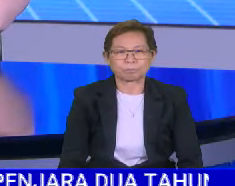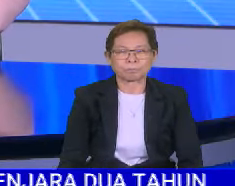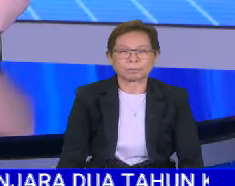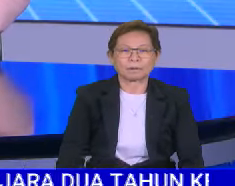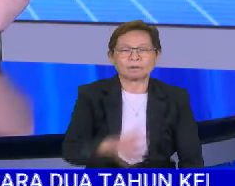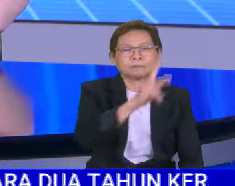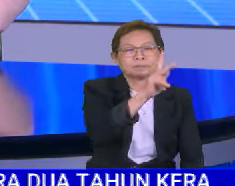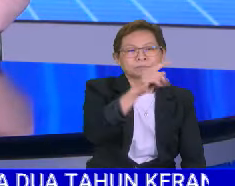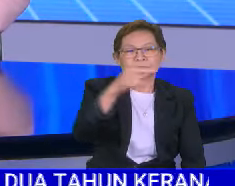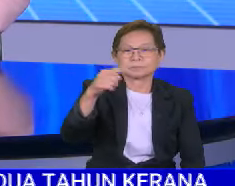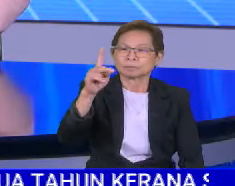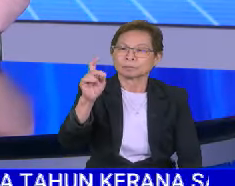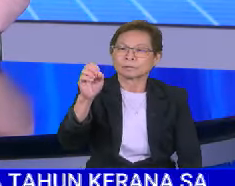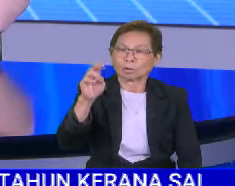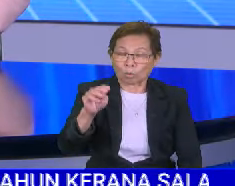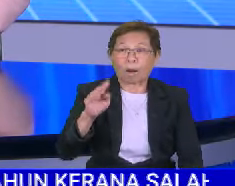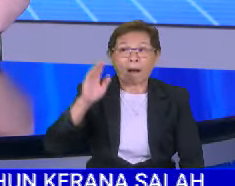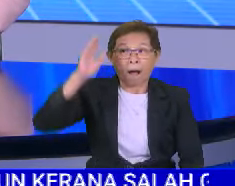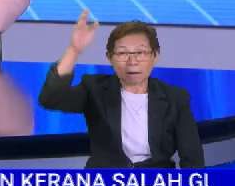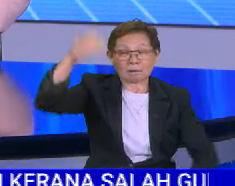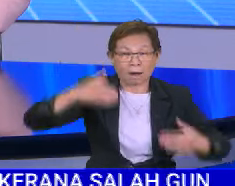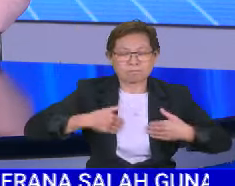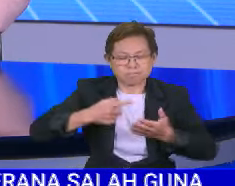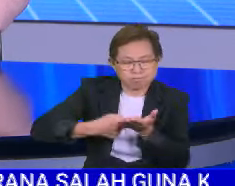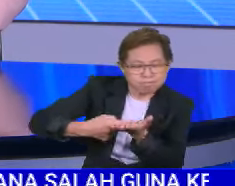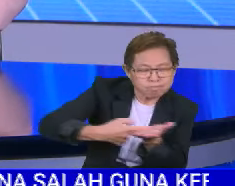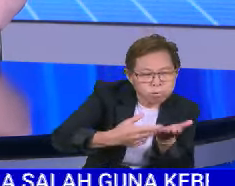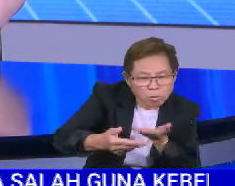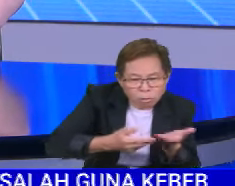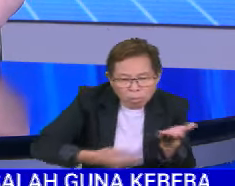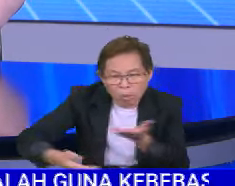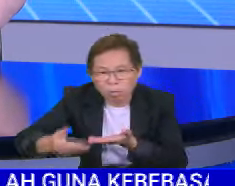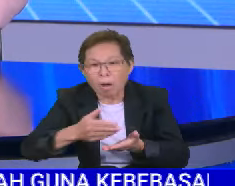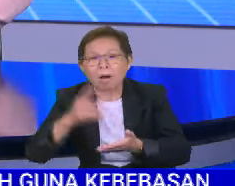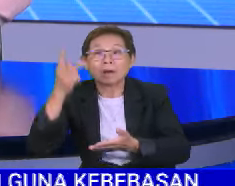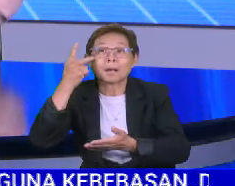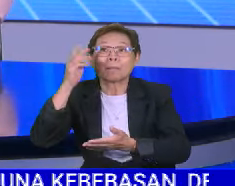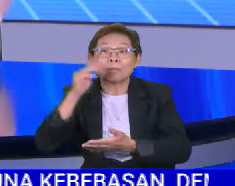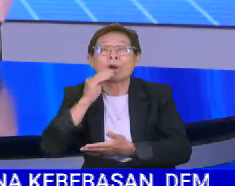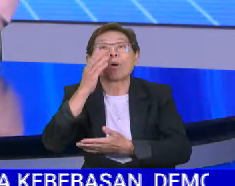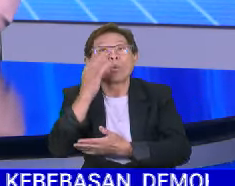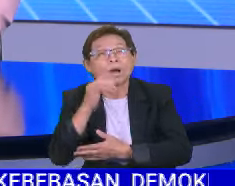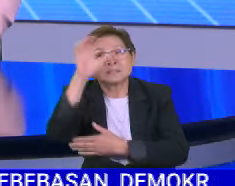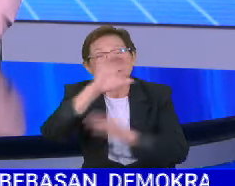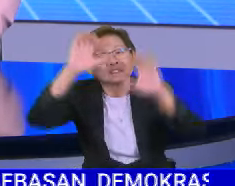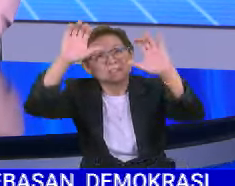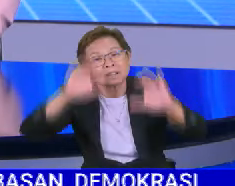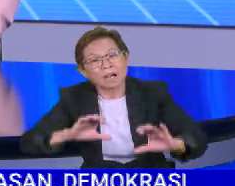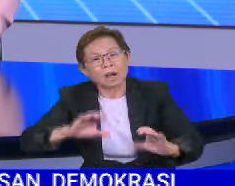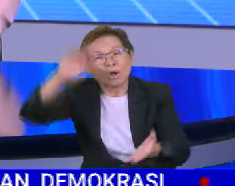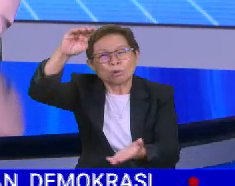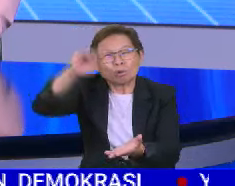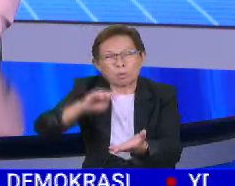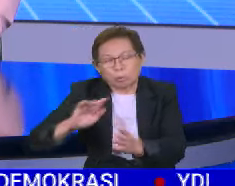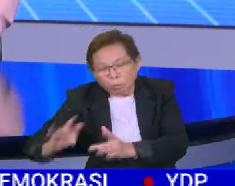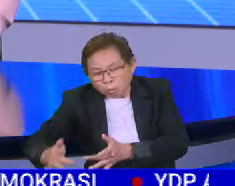Kementerian Komunikasi dan Multimedia KCOM bakal mengadakan perbincangan dengan beberapa kementerian bagi mencari kaedah